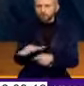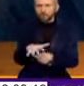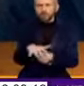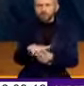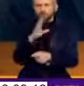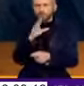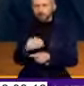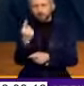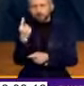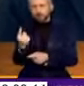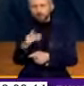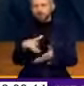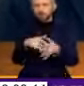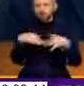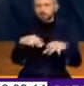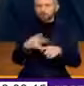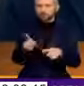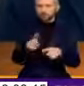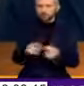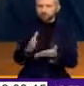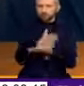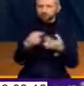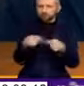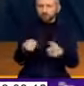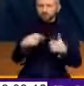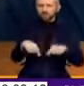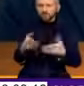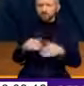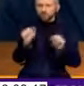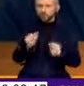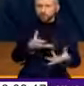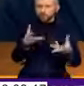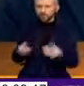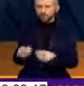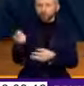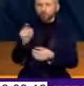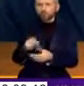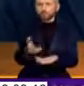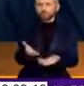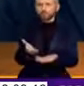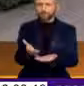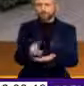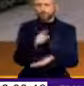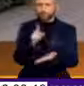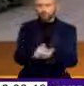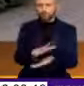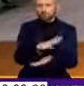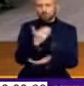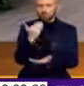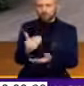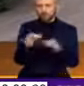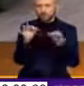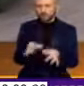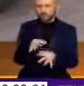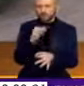маршрутне таксі – це одне, все ж таки комунальний транспорт – це та сфера, на яку можна впливати, тому повинні були вам